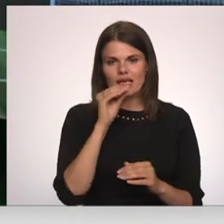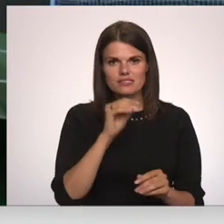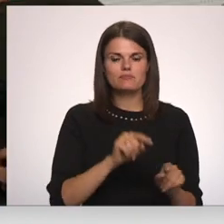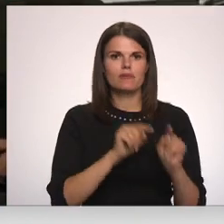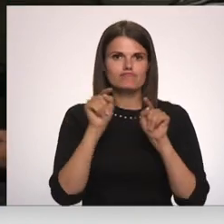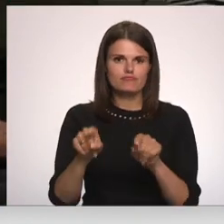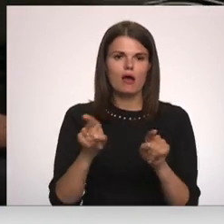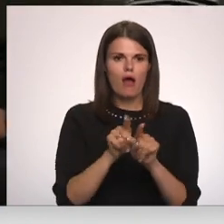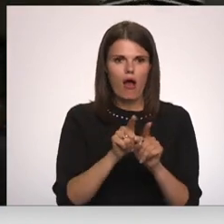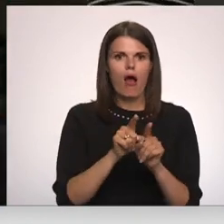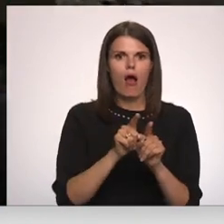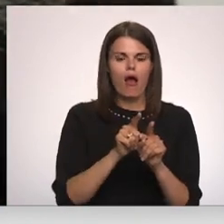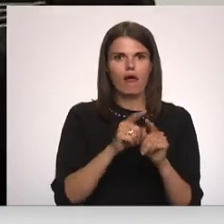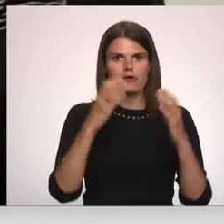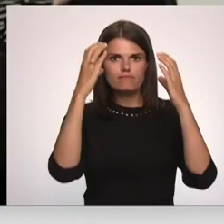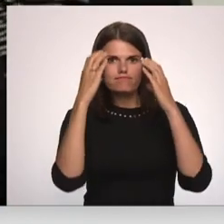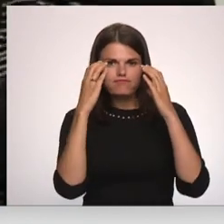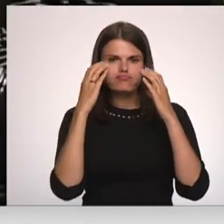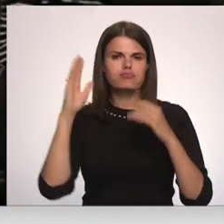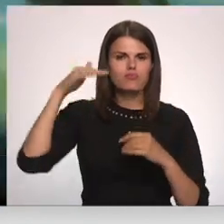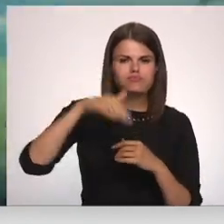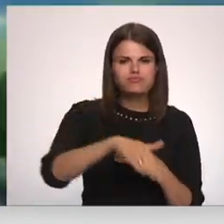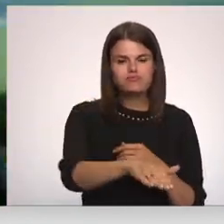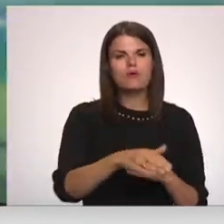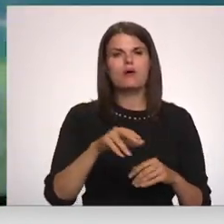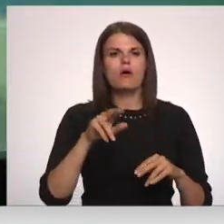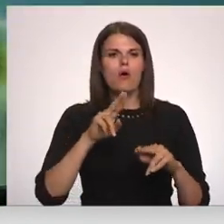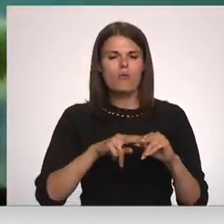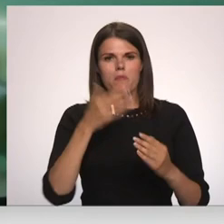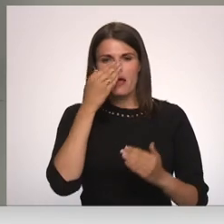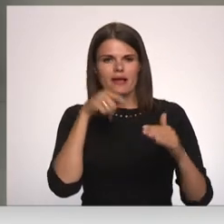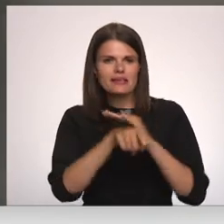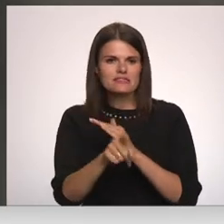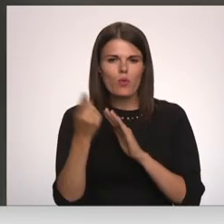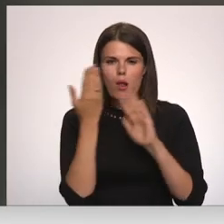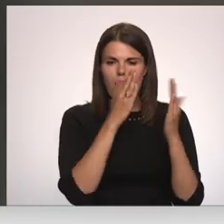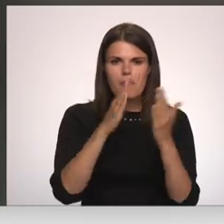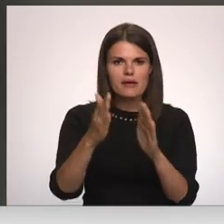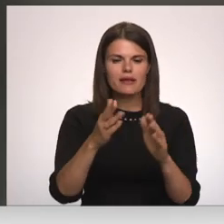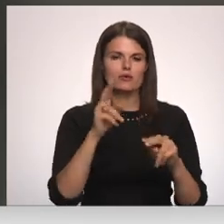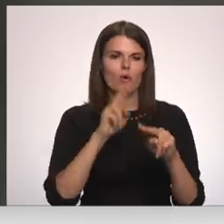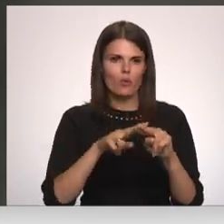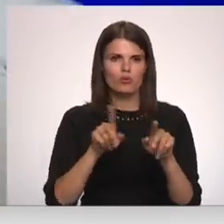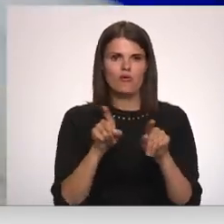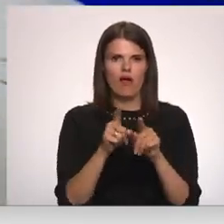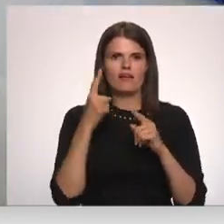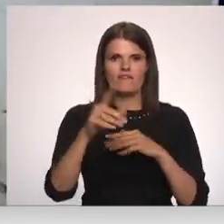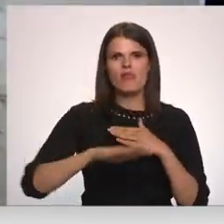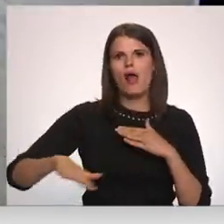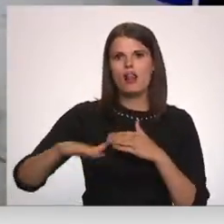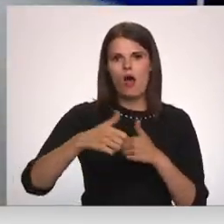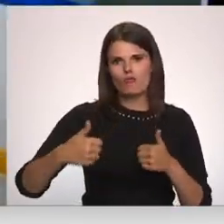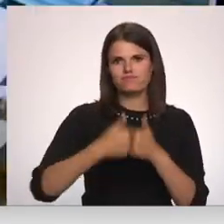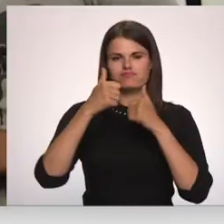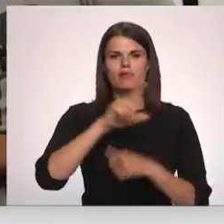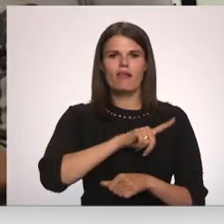virtuālās realitātes pasaulē. Nobrauciens ar amerikāņu kalniņiem, izkļūšana no virtuālā labirinta un pat iespēja nokļūt uz vienu laukumu ar Latvijas